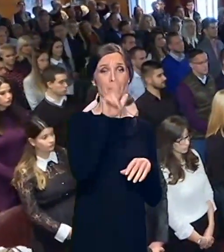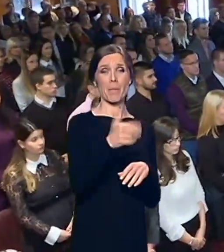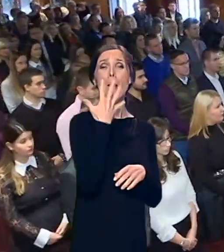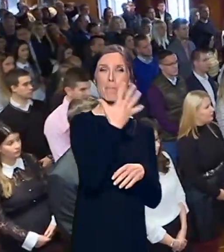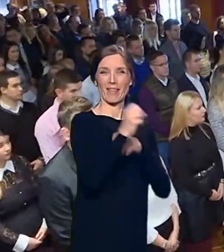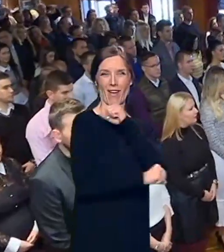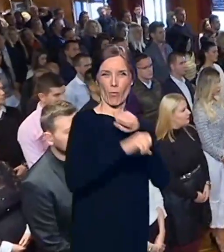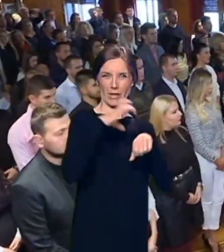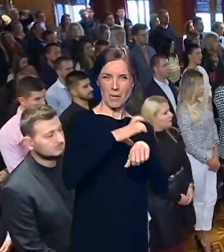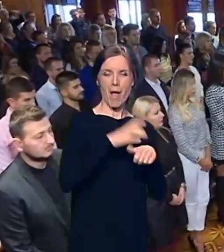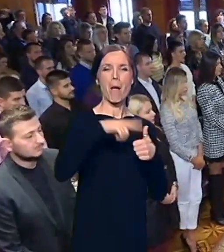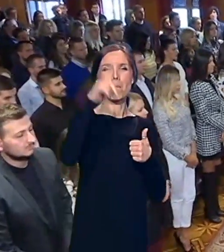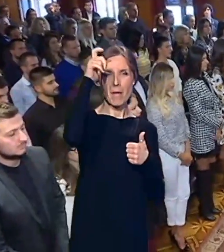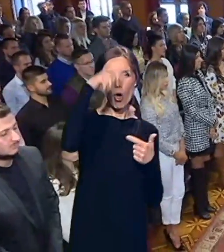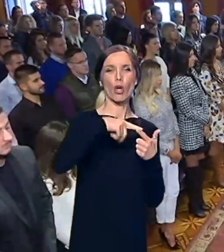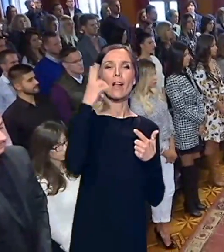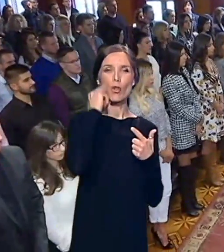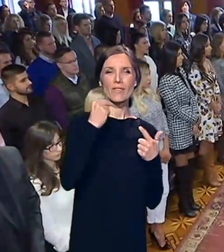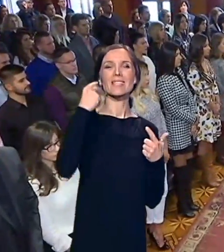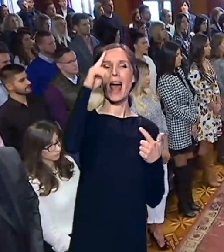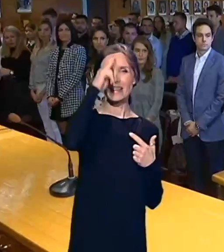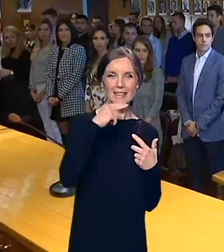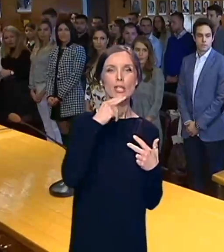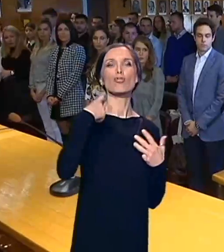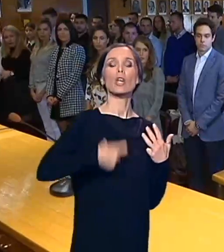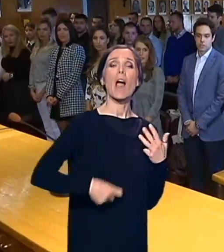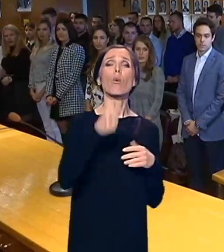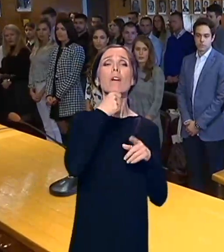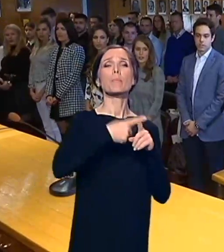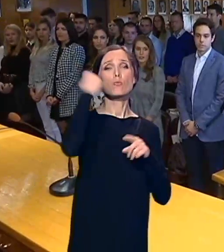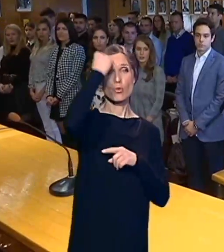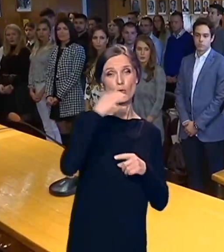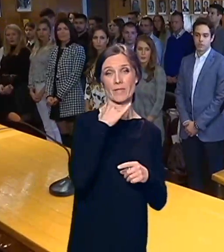Beogradu, Novom Sadu, Nišu, Kragujevcu i Mitrovici.